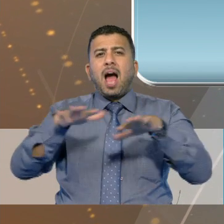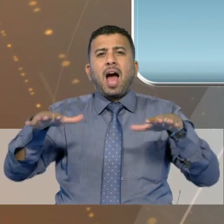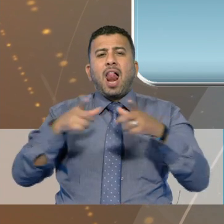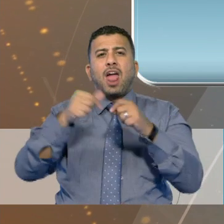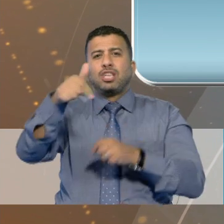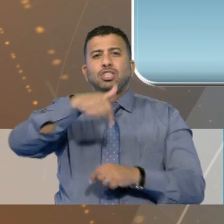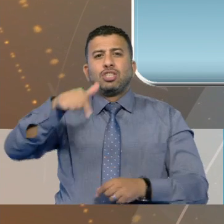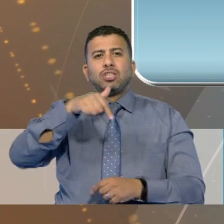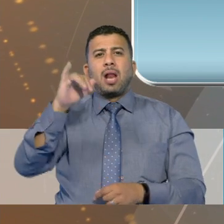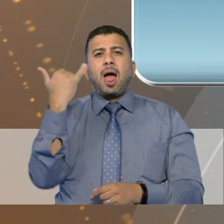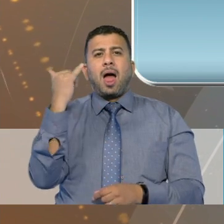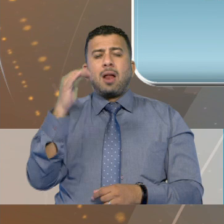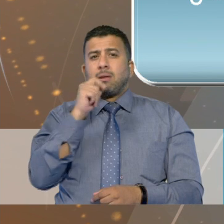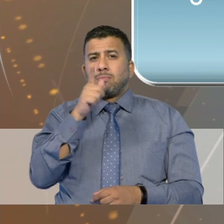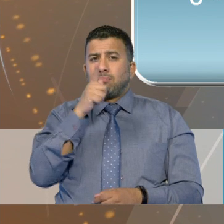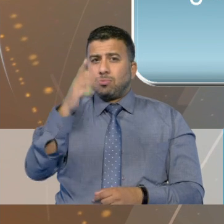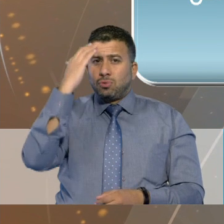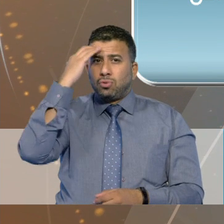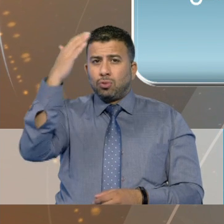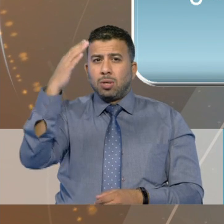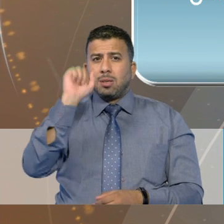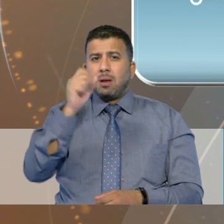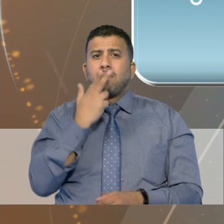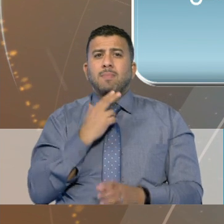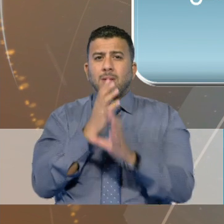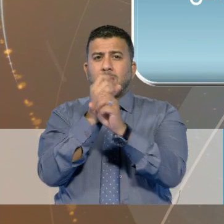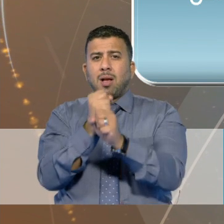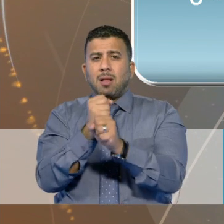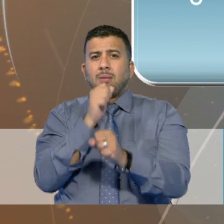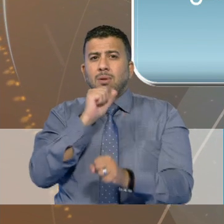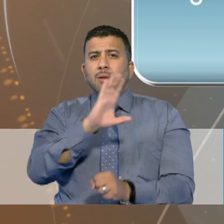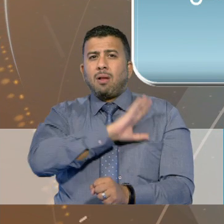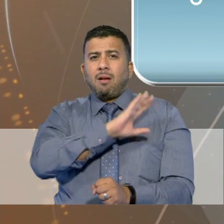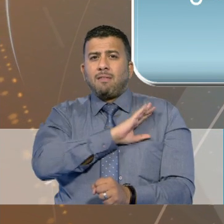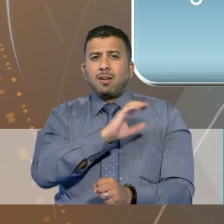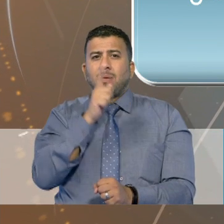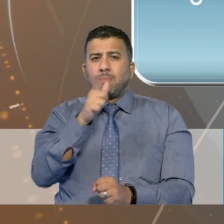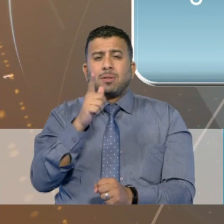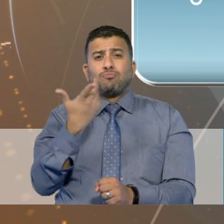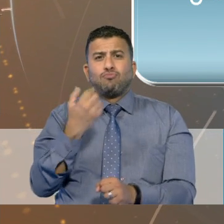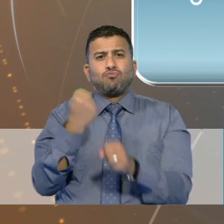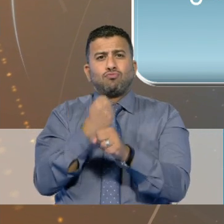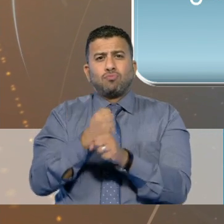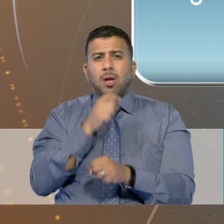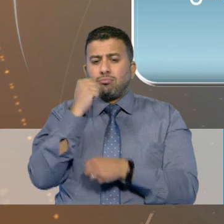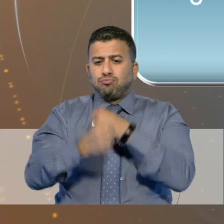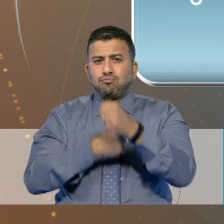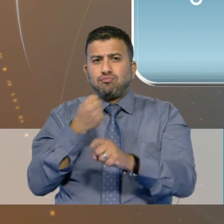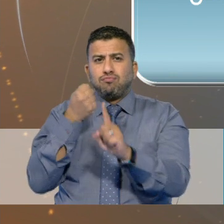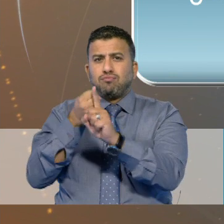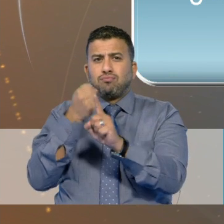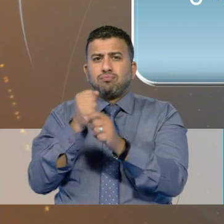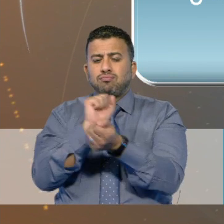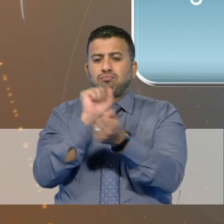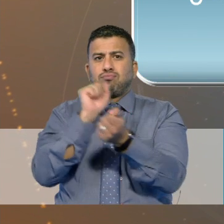العربي. وأعربت الوزارة عن شكرها لجهاز حماية المنشآت وقوات خفر السواحل لجهودهم في تسلم